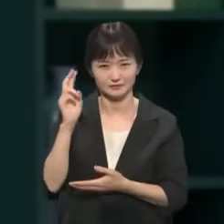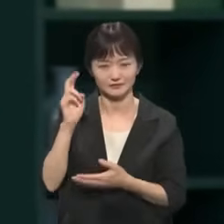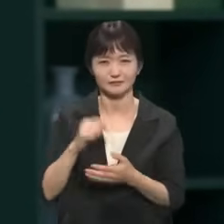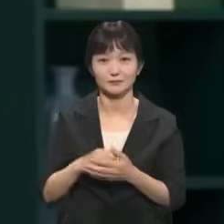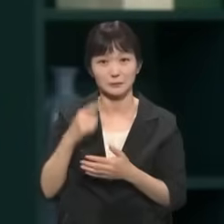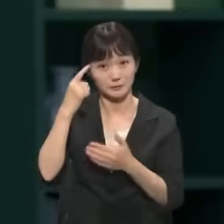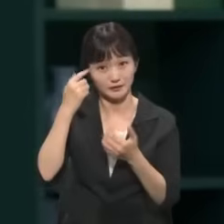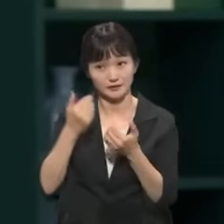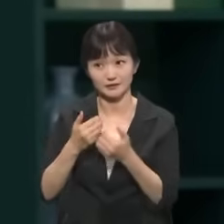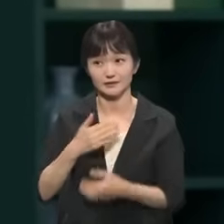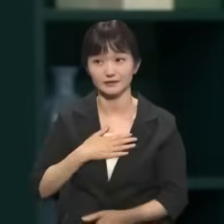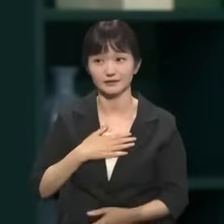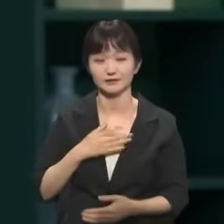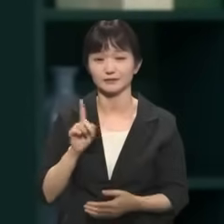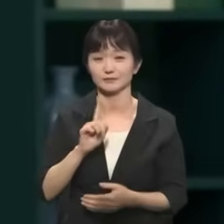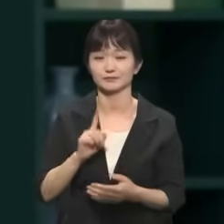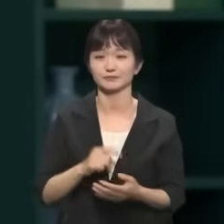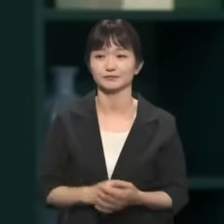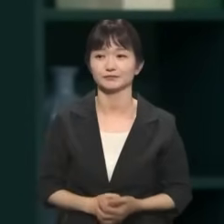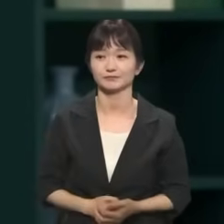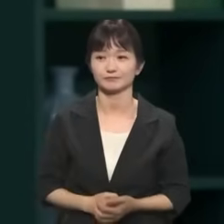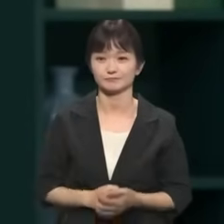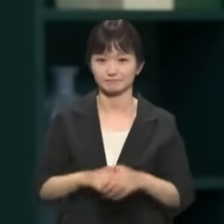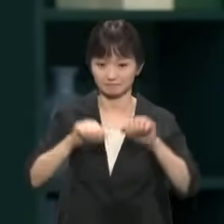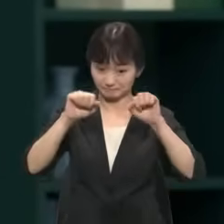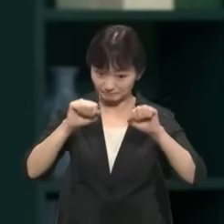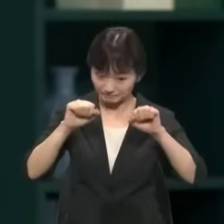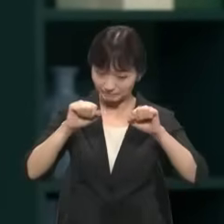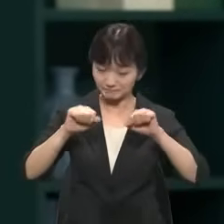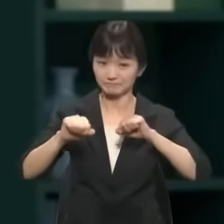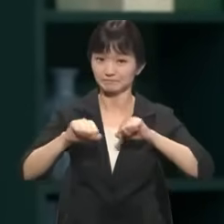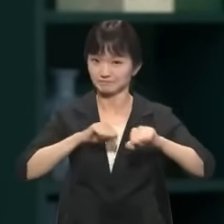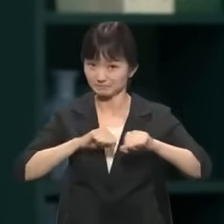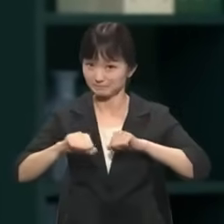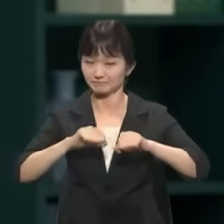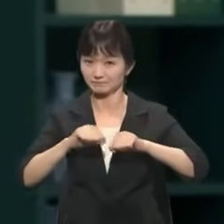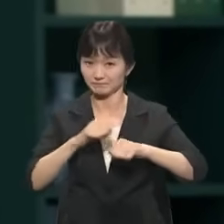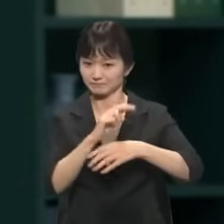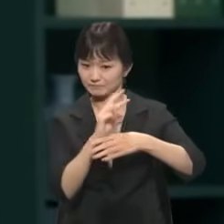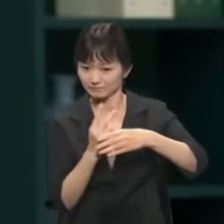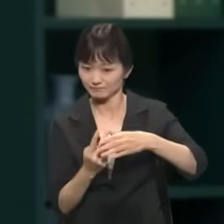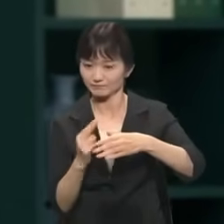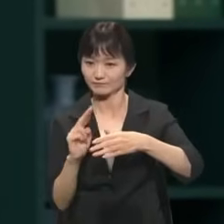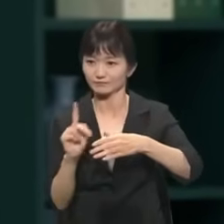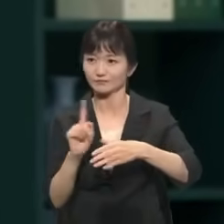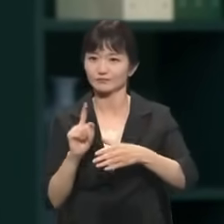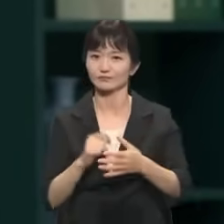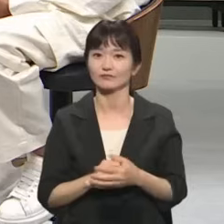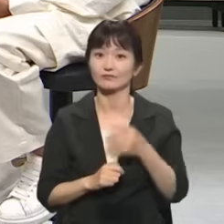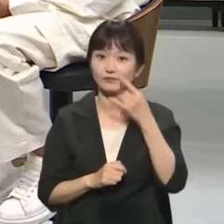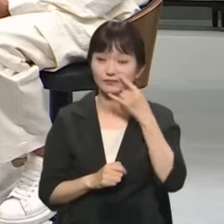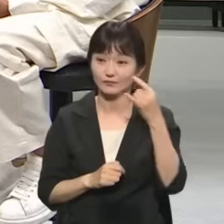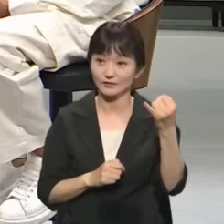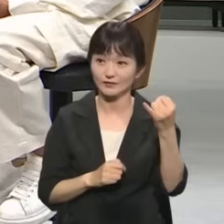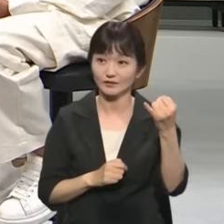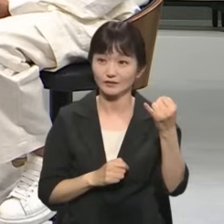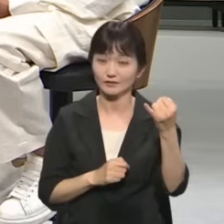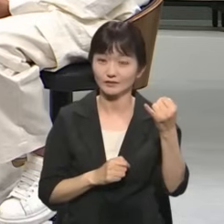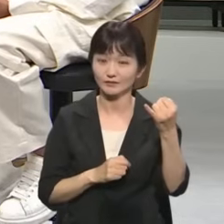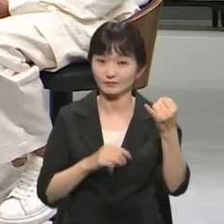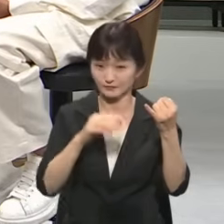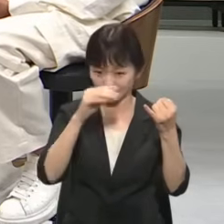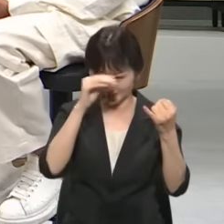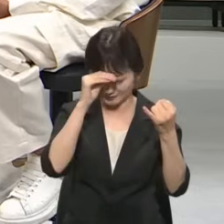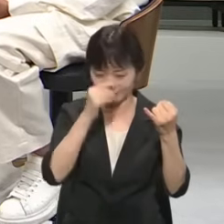네. 반대로 제가 소화할 수 있게끔 이제 뭐 운동신경이라던가 네. 그런 건 진짜 확실히 어머니 어머니의 닮은 것